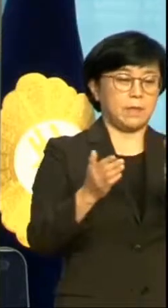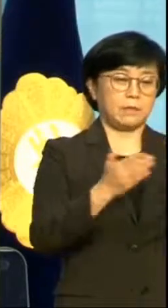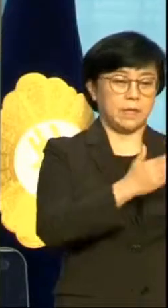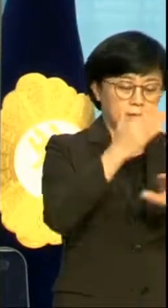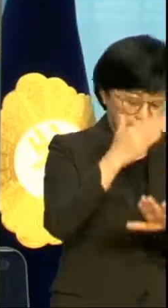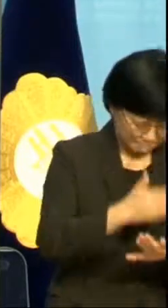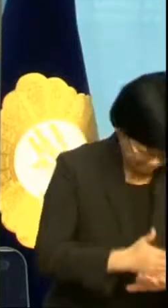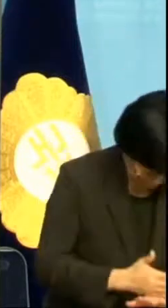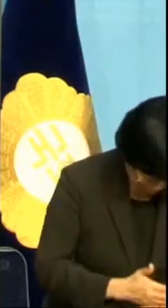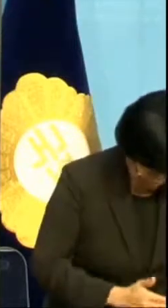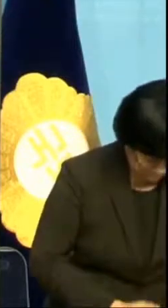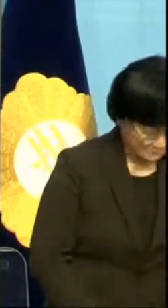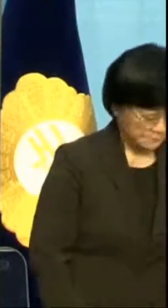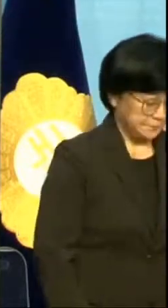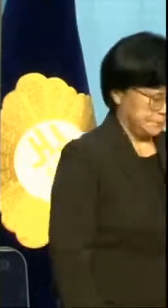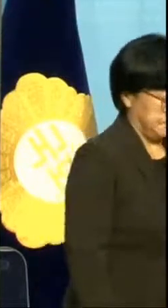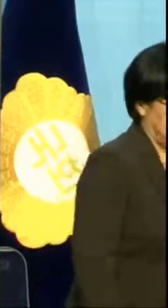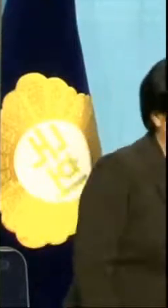감사합니다